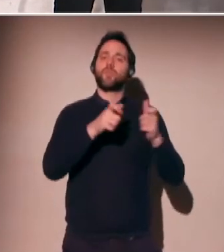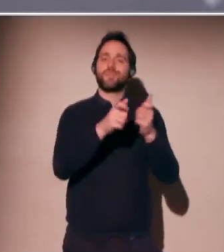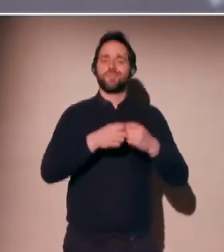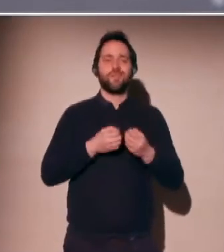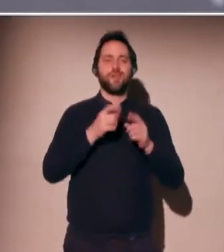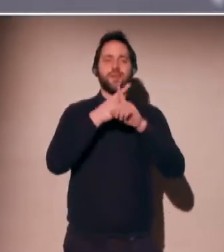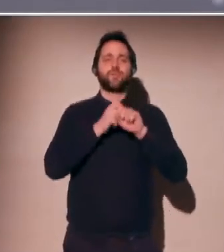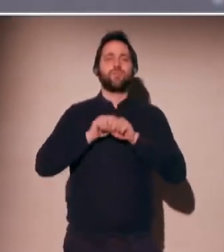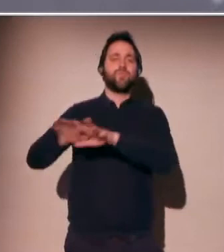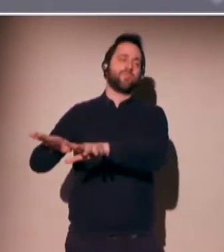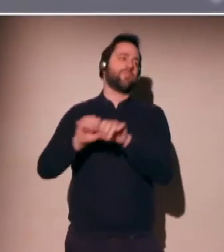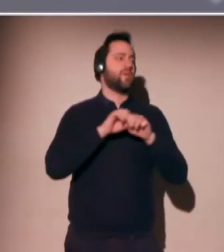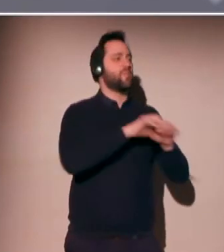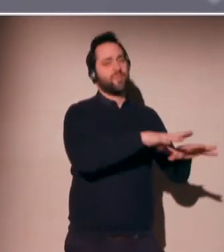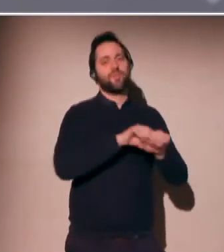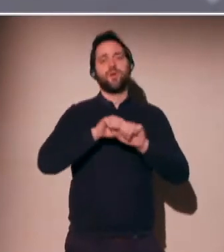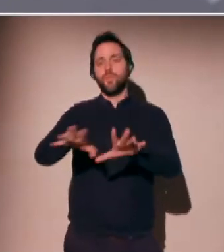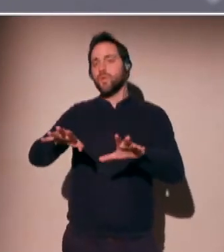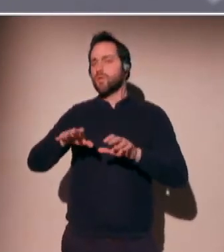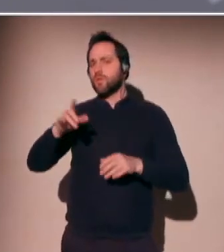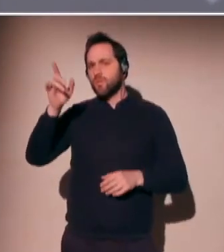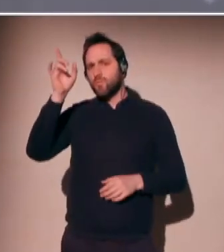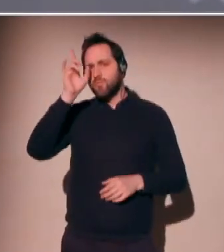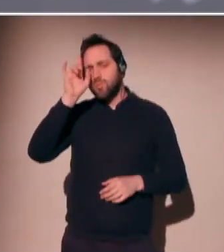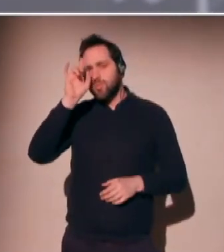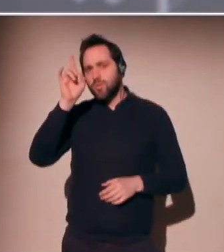leurs avantages à long terme sur le bien-être de la société. Donc